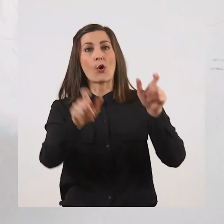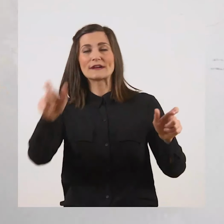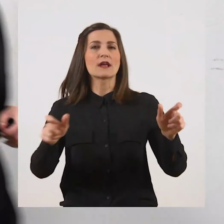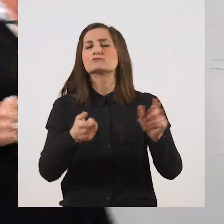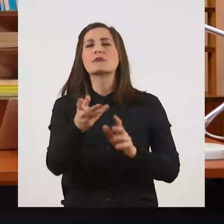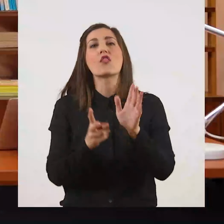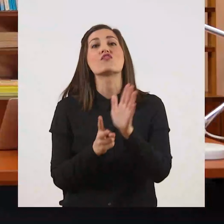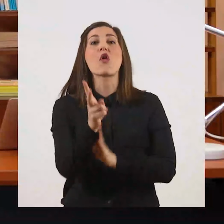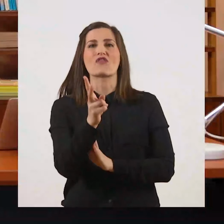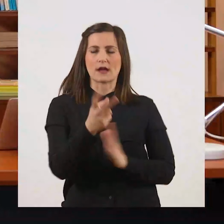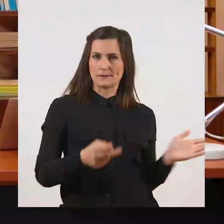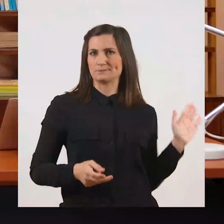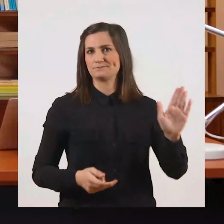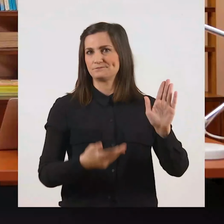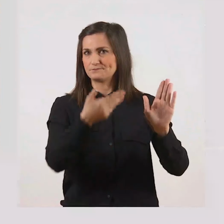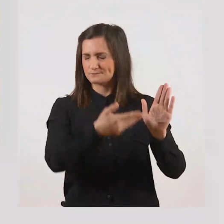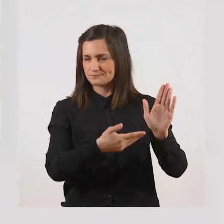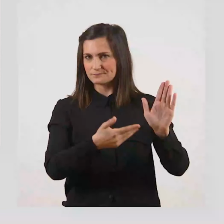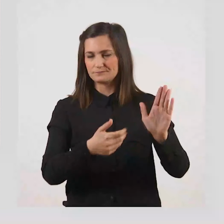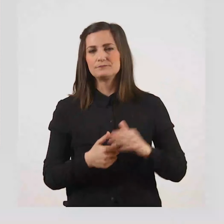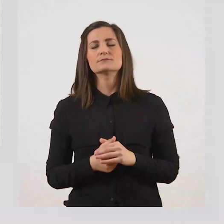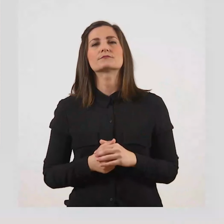όμως. Για να δούμε τη διαφάνεια.